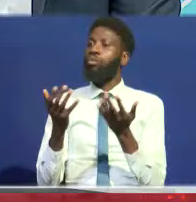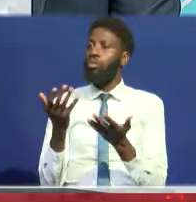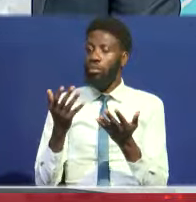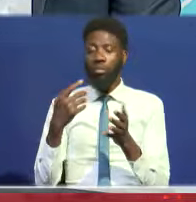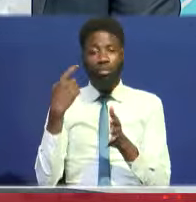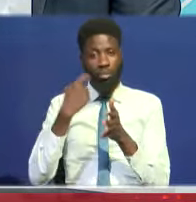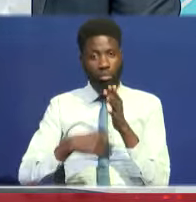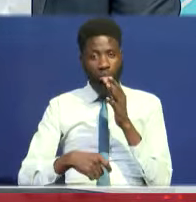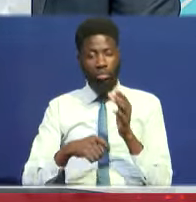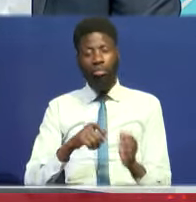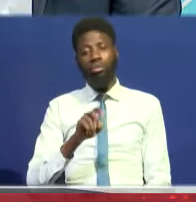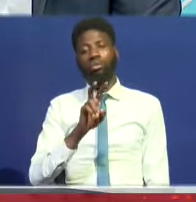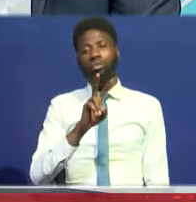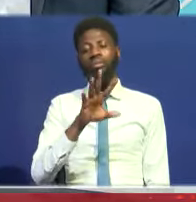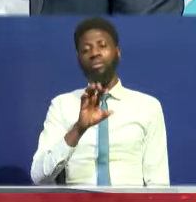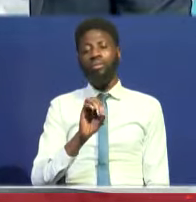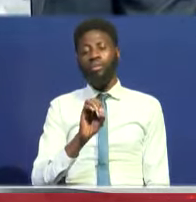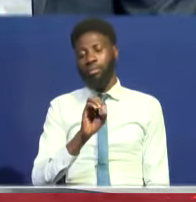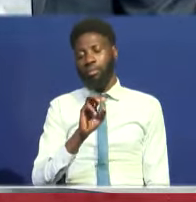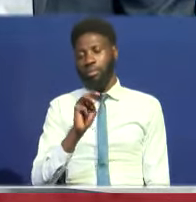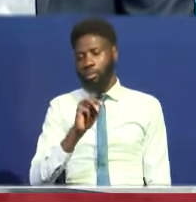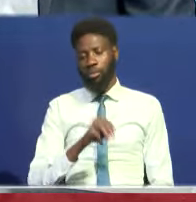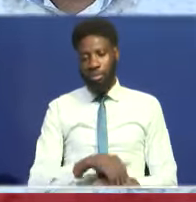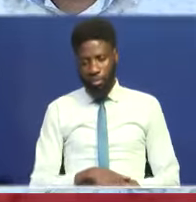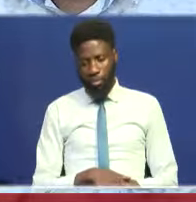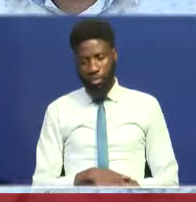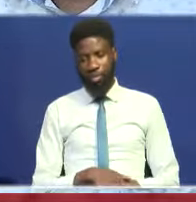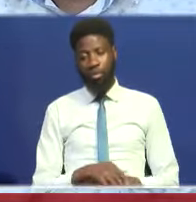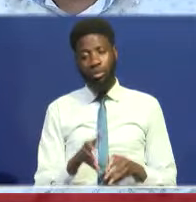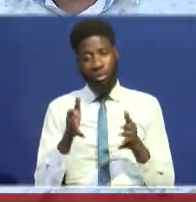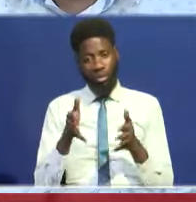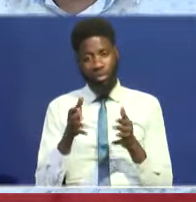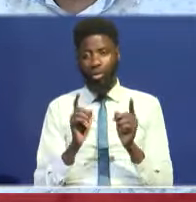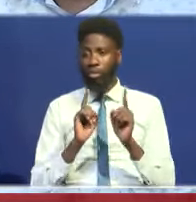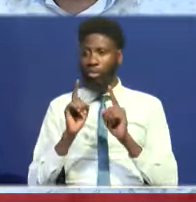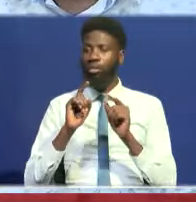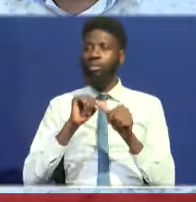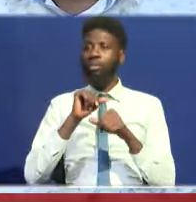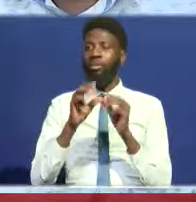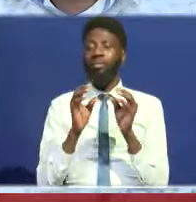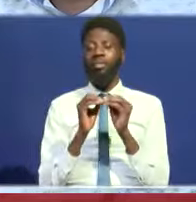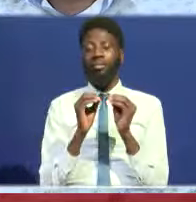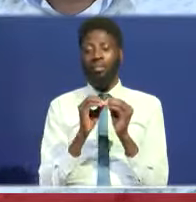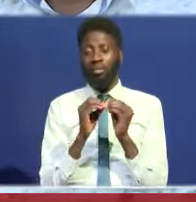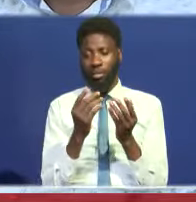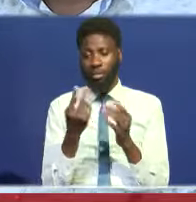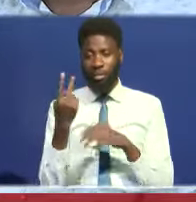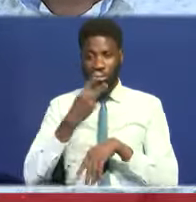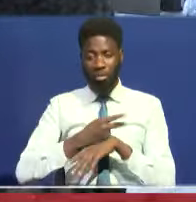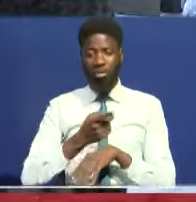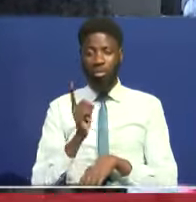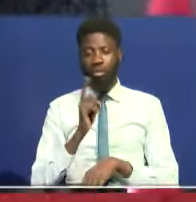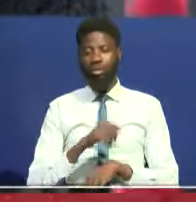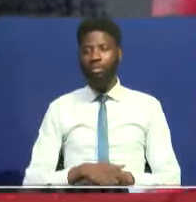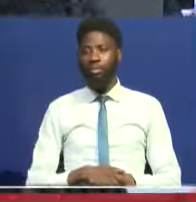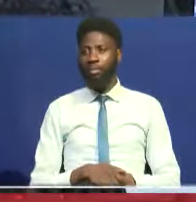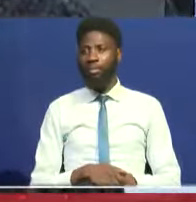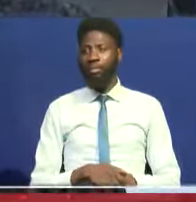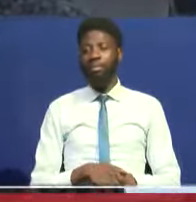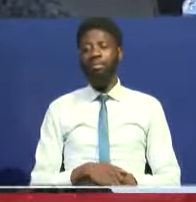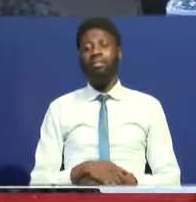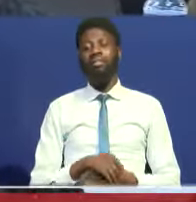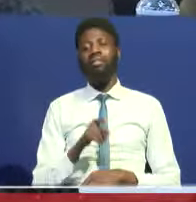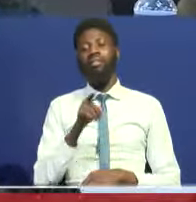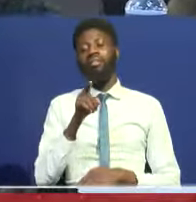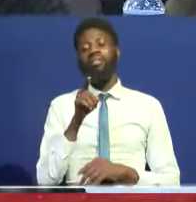shilingi milioni 250. Akizungumza leo wakati wa mkutano huo wa siku mbili jijini Nairobi, mkurugenzi mkuu wa taasisi ya utafiti na mafunzo